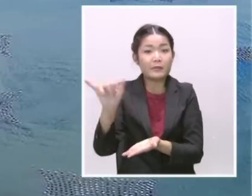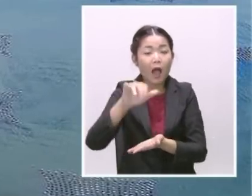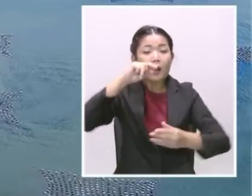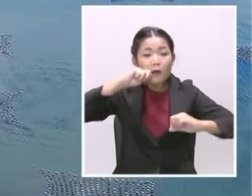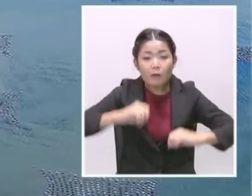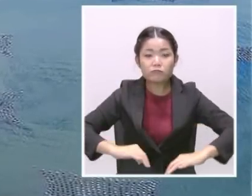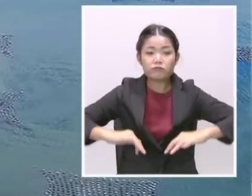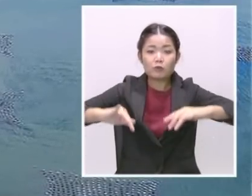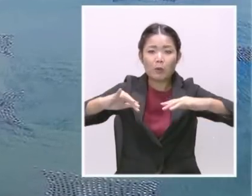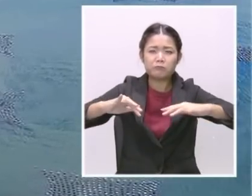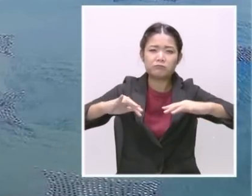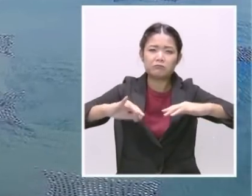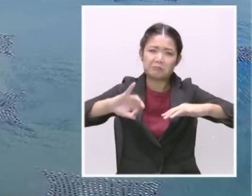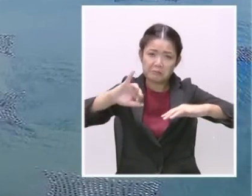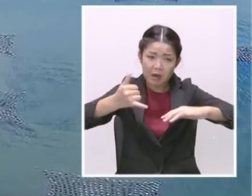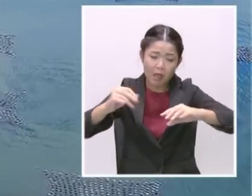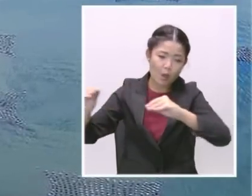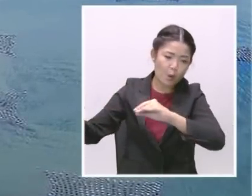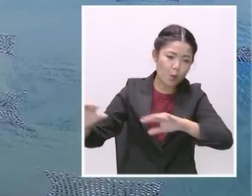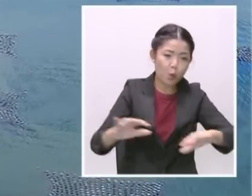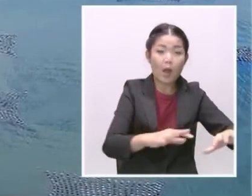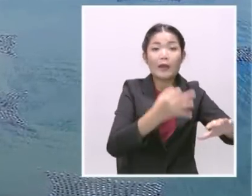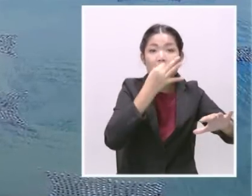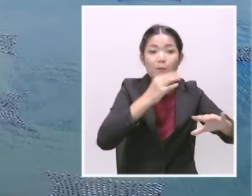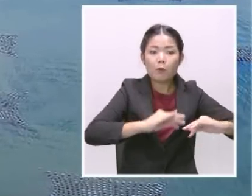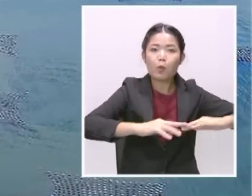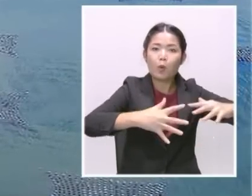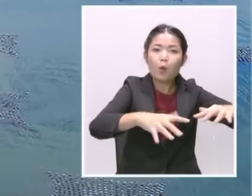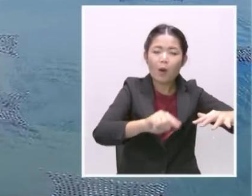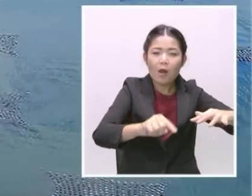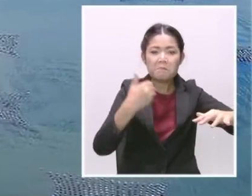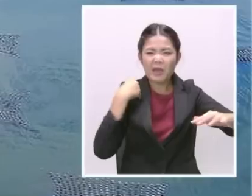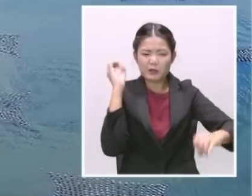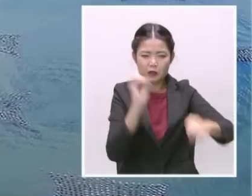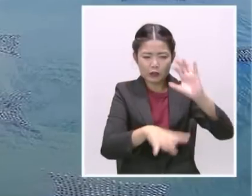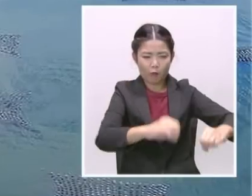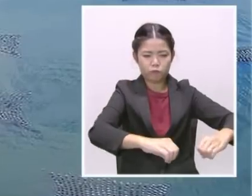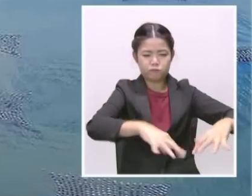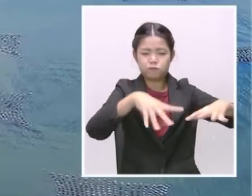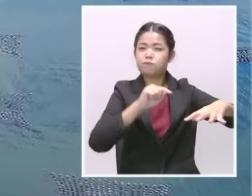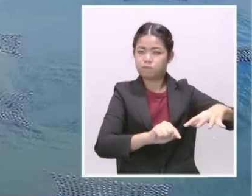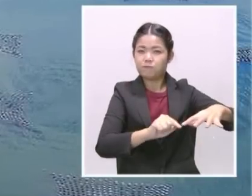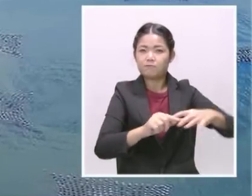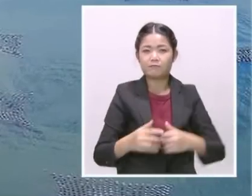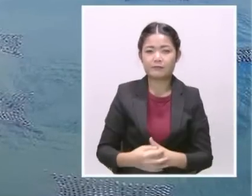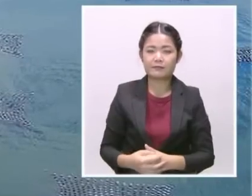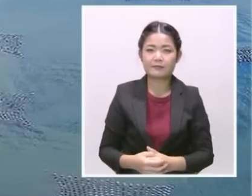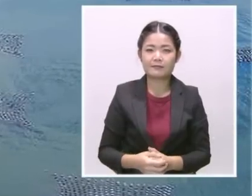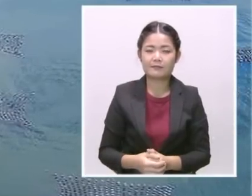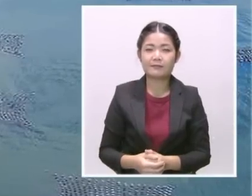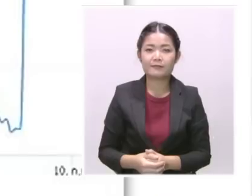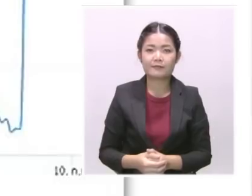้ำถ่วง ล้สู่ทะเลเพรฉนั้เรากจะมีขยายศาส achter ถเร